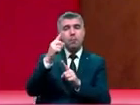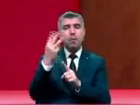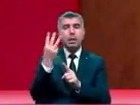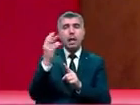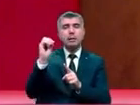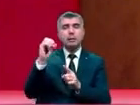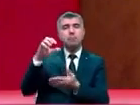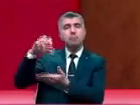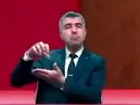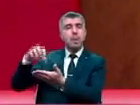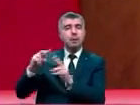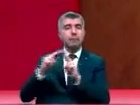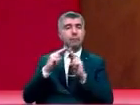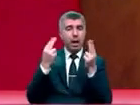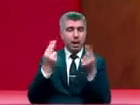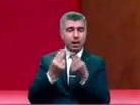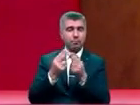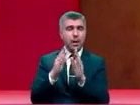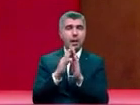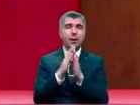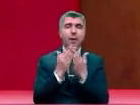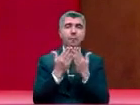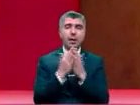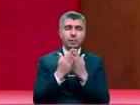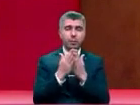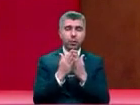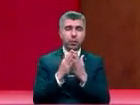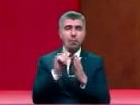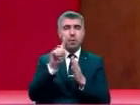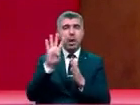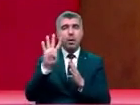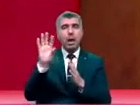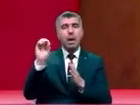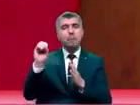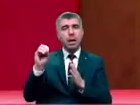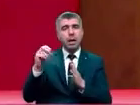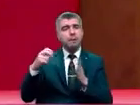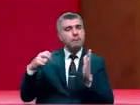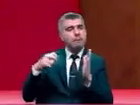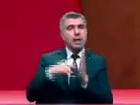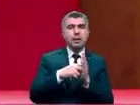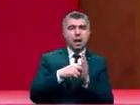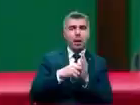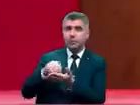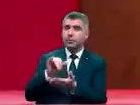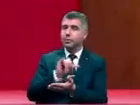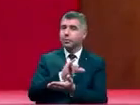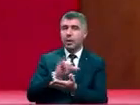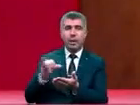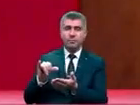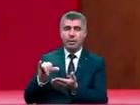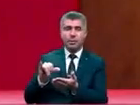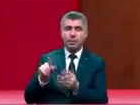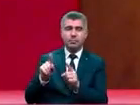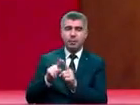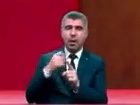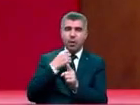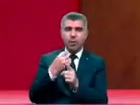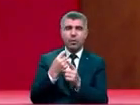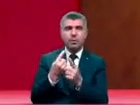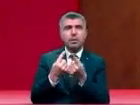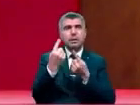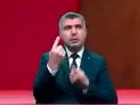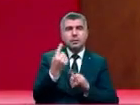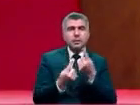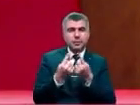دوله، والجواز المغربي فرض عليه اكثر من 140 دوله كذلك التاشيره، فهذا ماشي اداه لا للابتزاز ولا